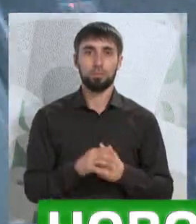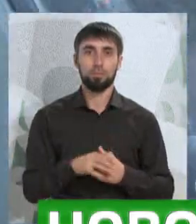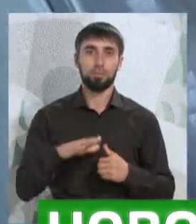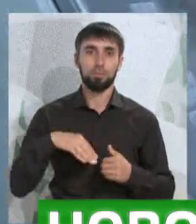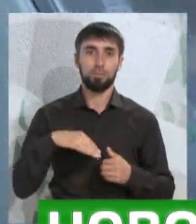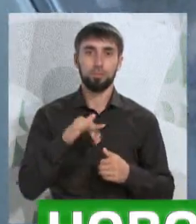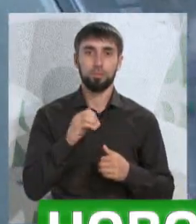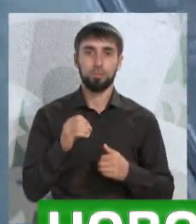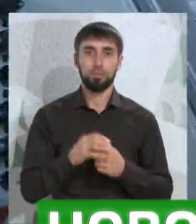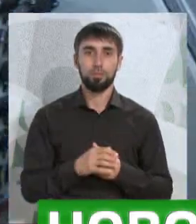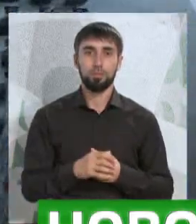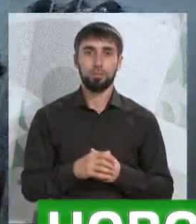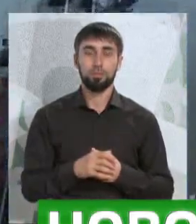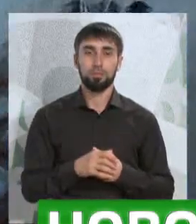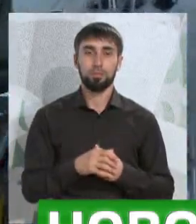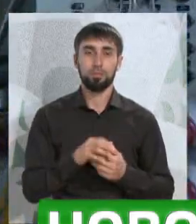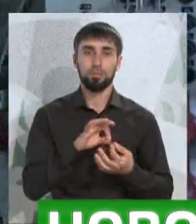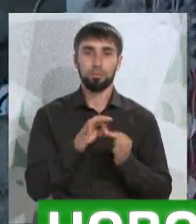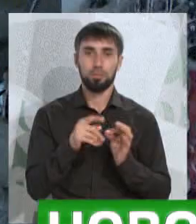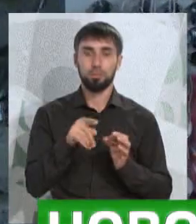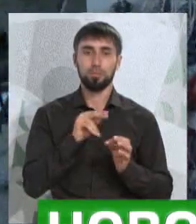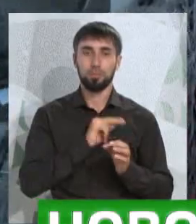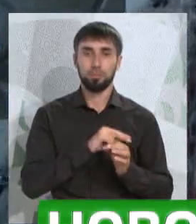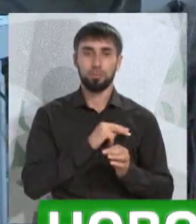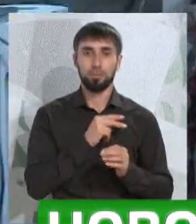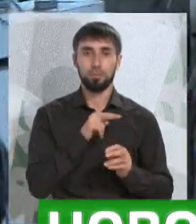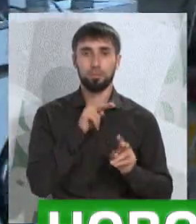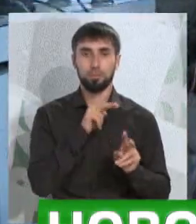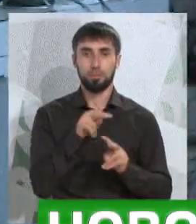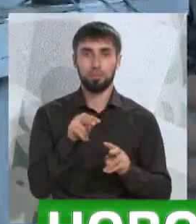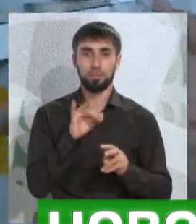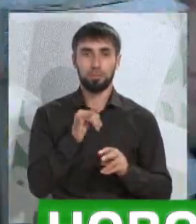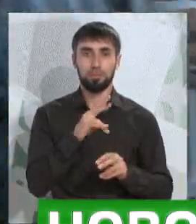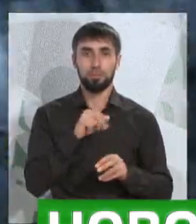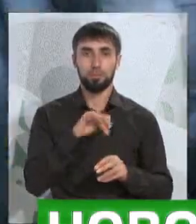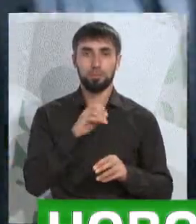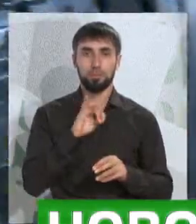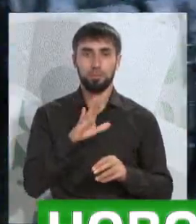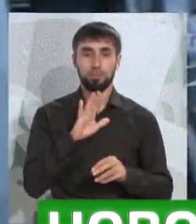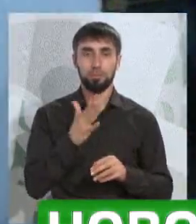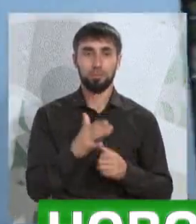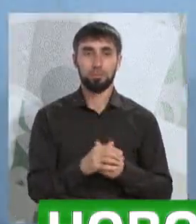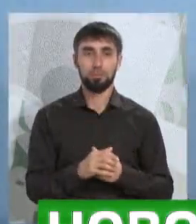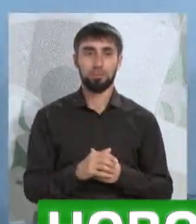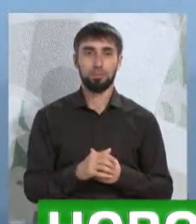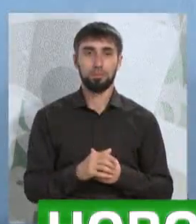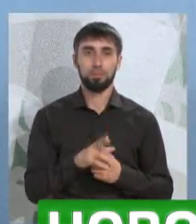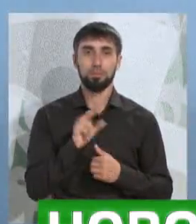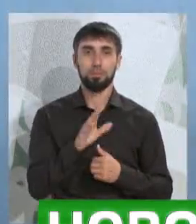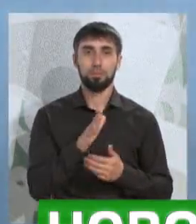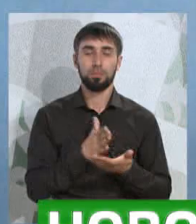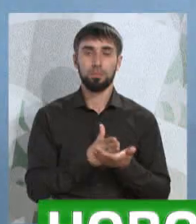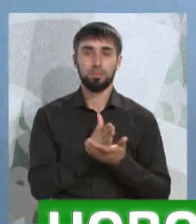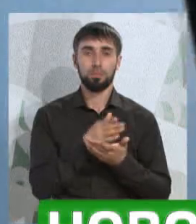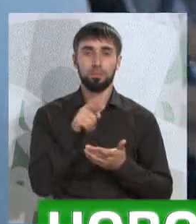уже процесс работы наблюдаем и налаживаем. Как выходит здесь